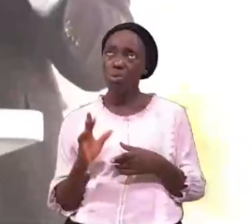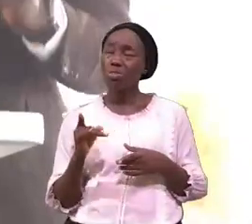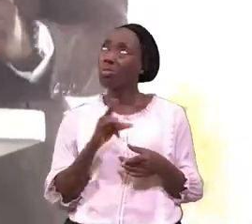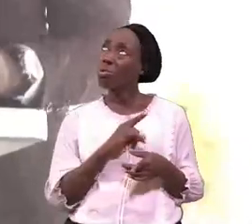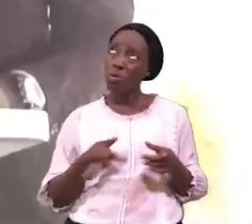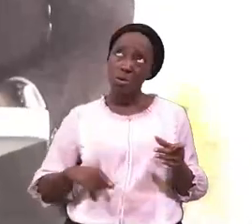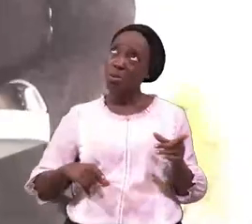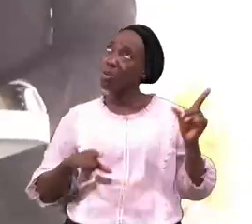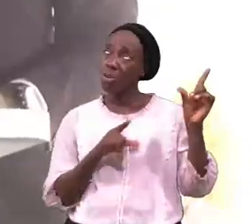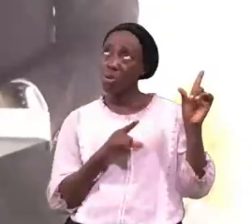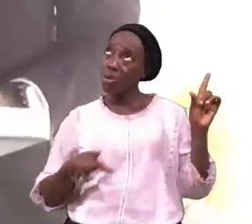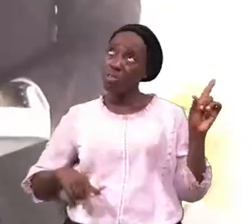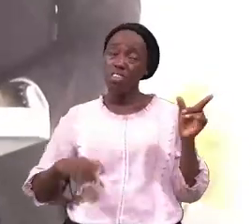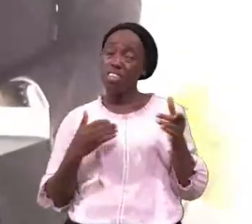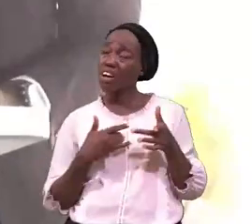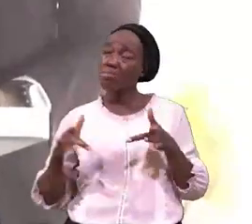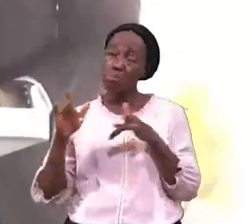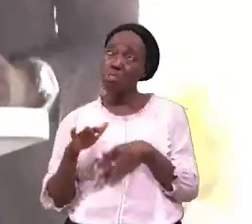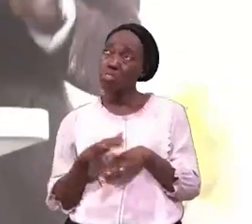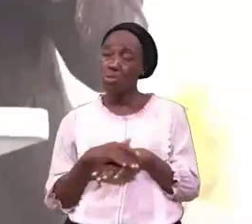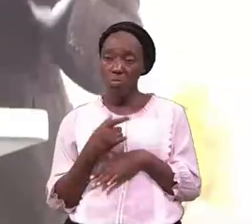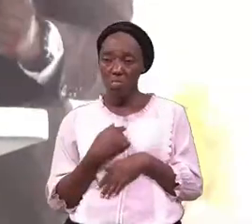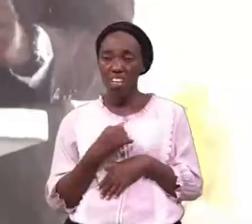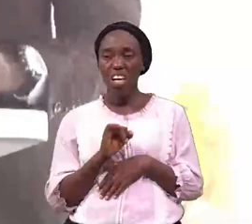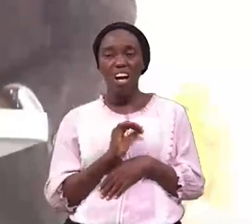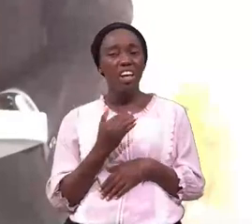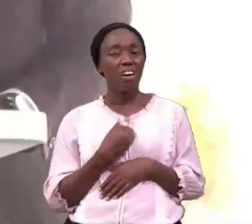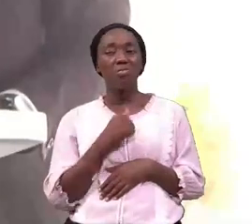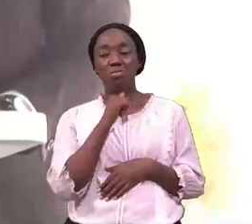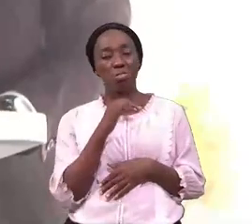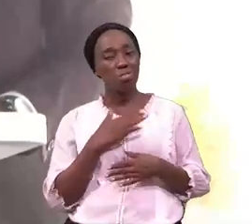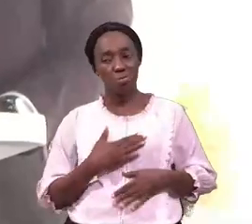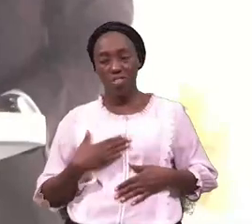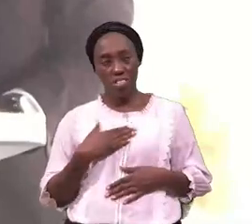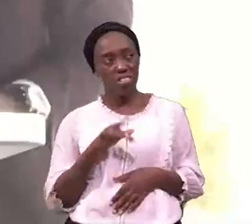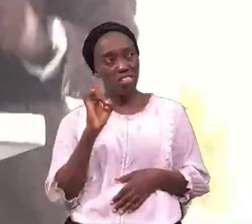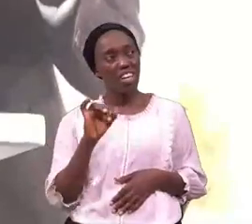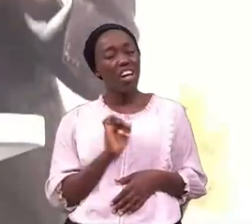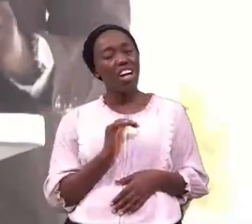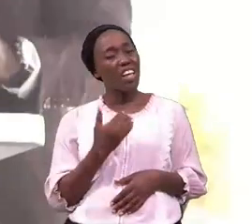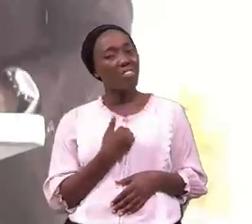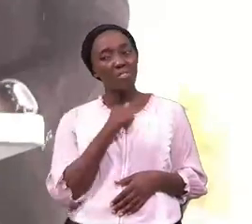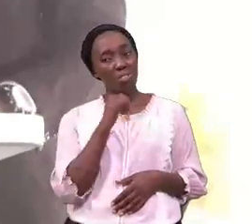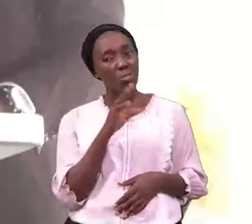moi. Je n'étais pas agréable avant. Je ne faisais pas ta